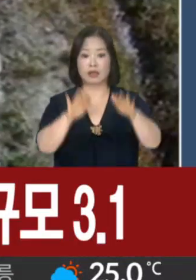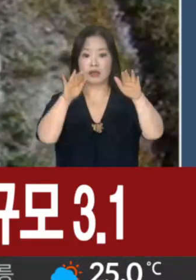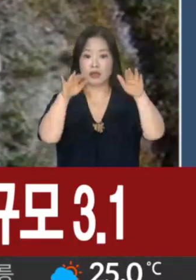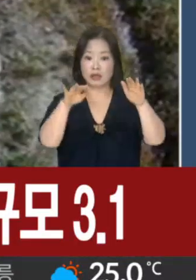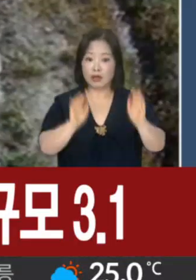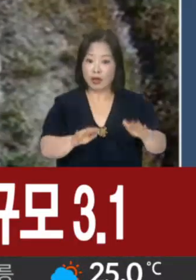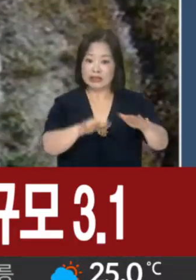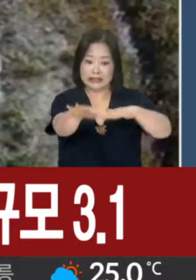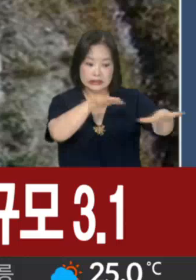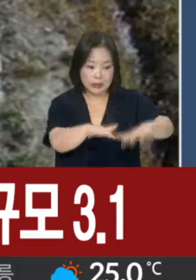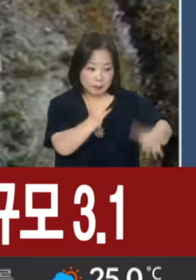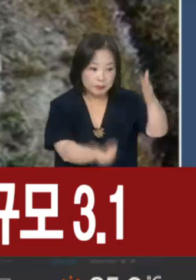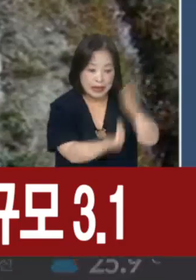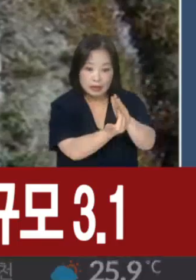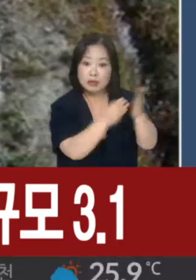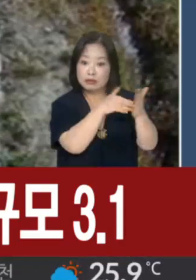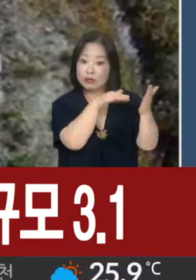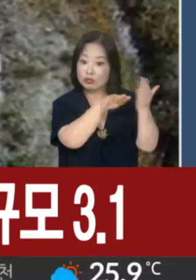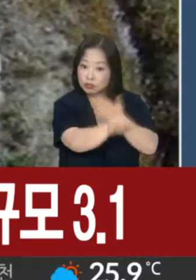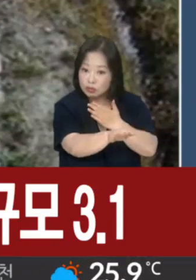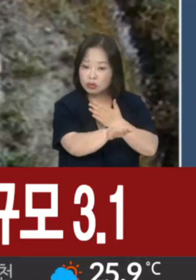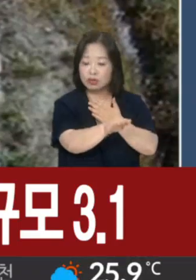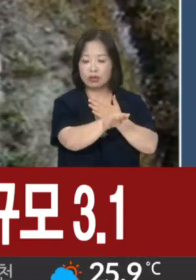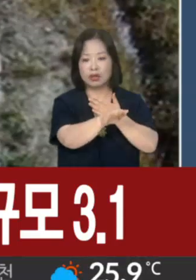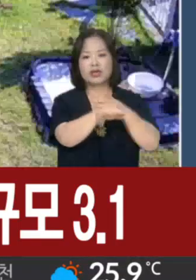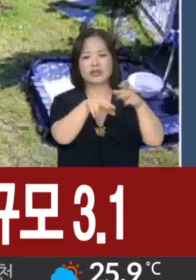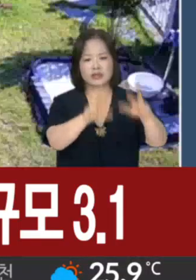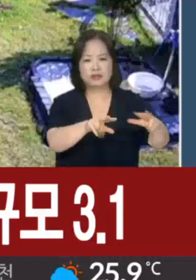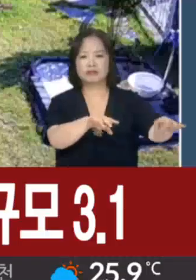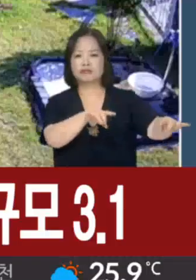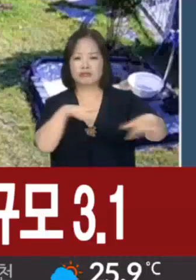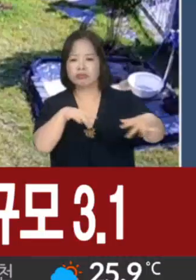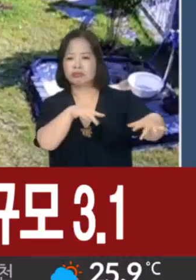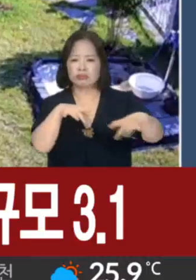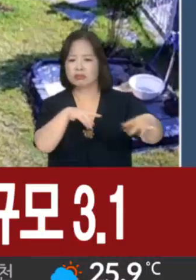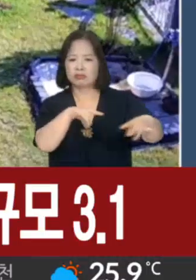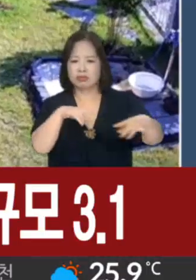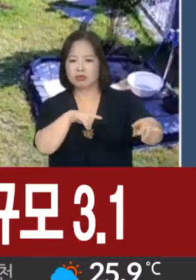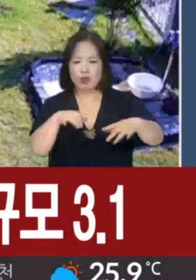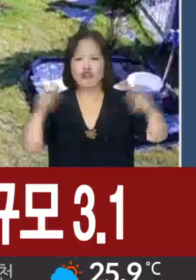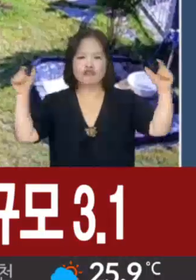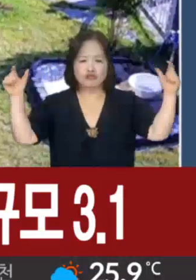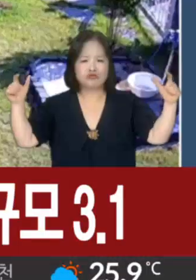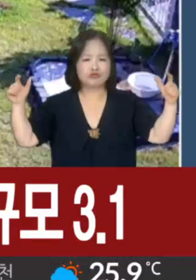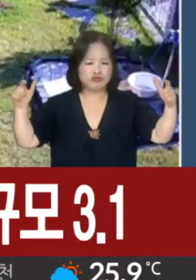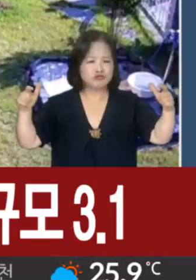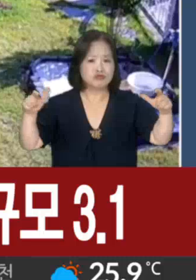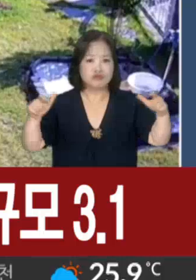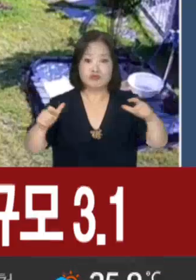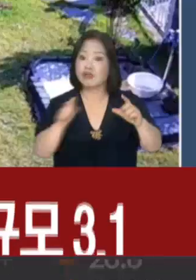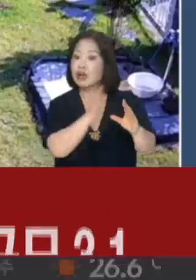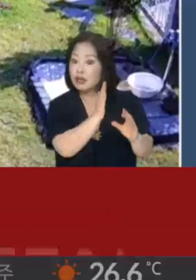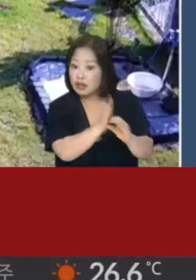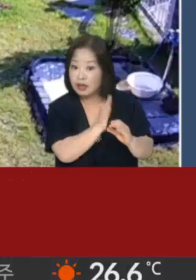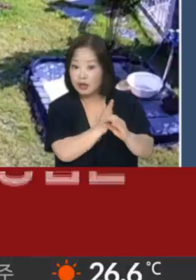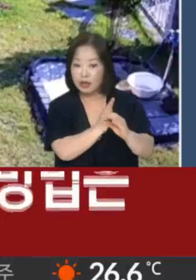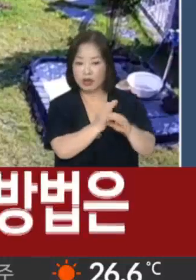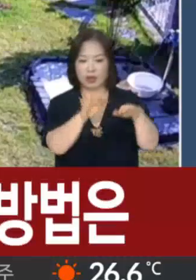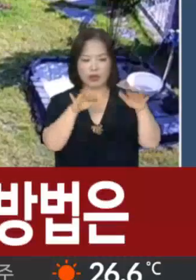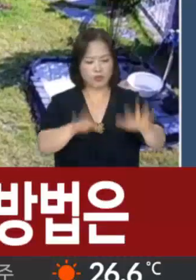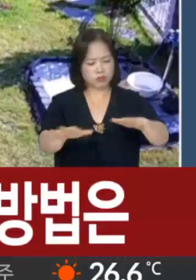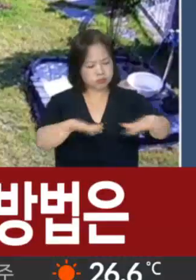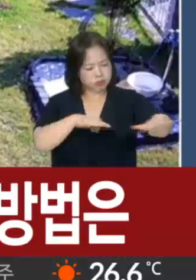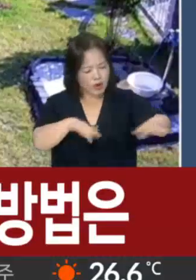부분 이후에 예. 나타나는 남아있는 이제 응력들이 해소되는 과정인데요. 그러니까 적어도 이제 이걸